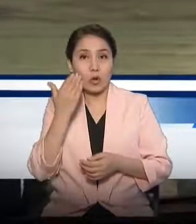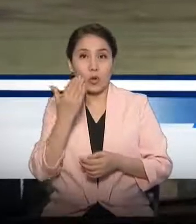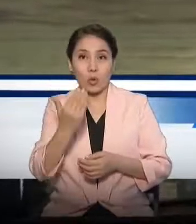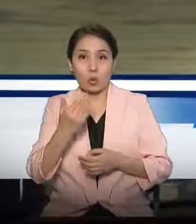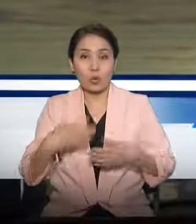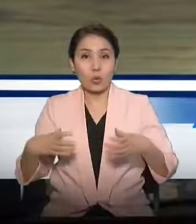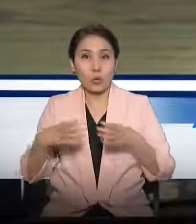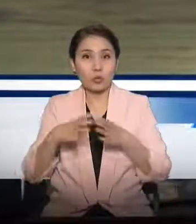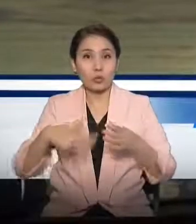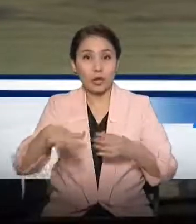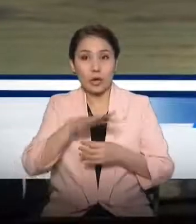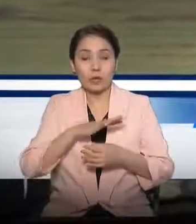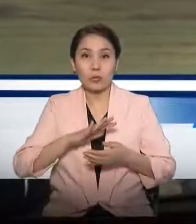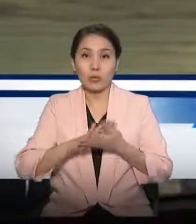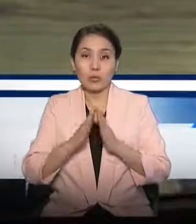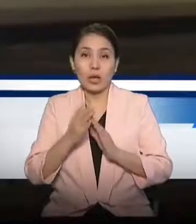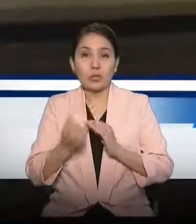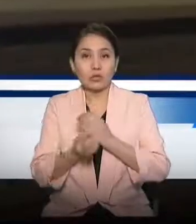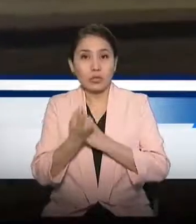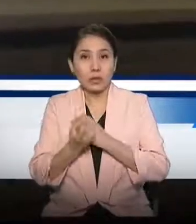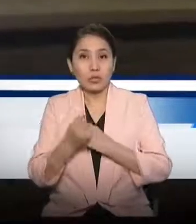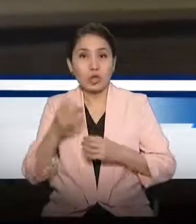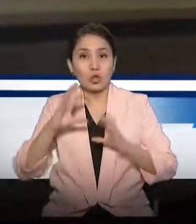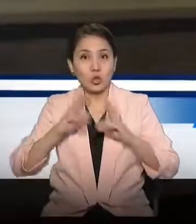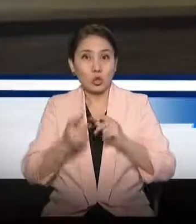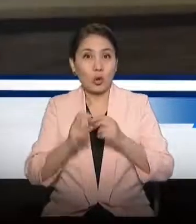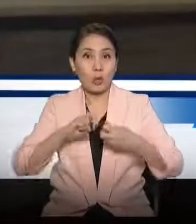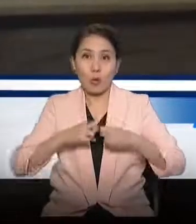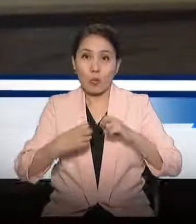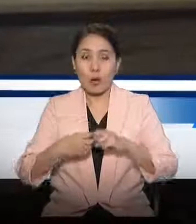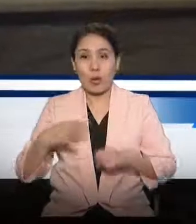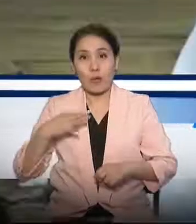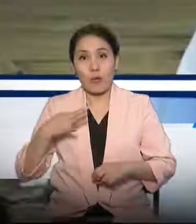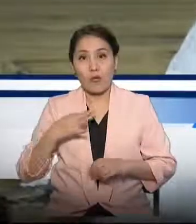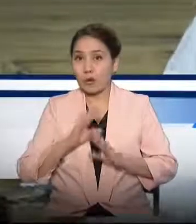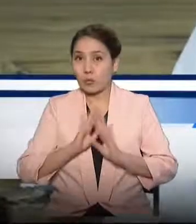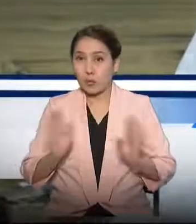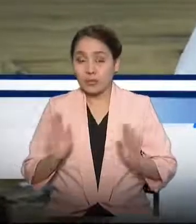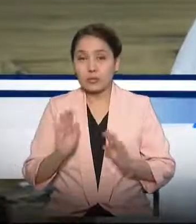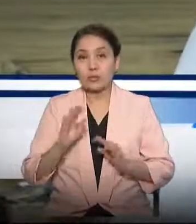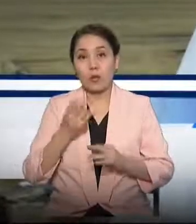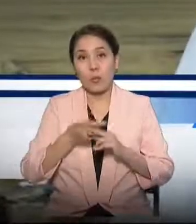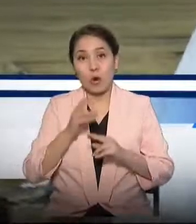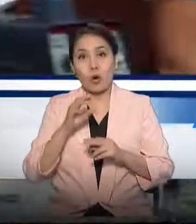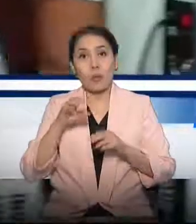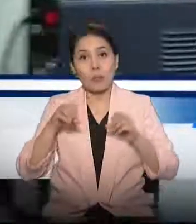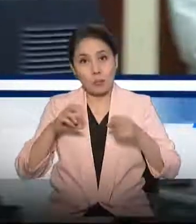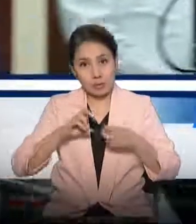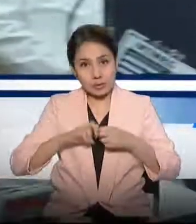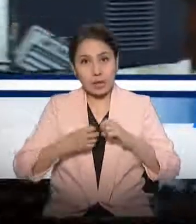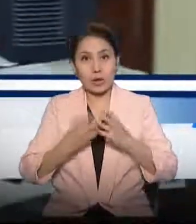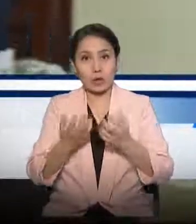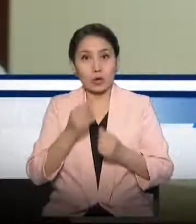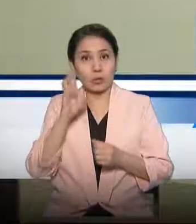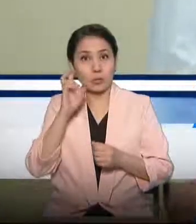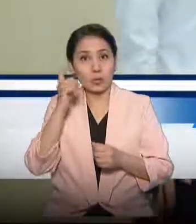turgan tashqi muhitda yuzaga kelayotgan dunyo muammolariga befarq bo'lmaslikka oid masalalar o'rin olgan. Toshkent